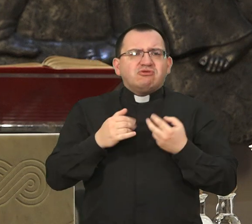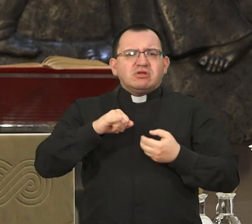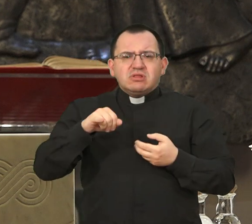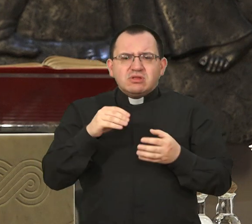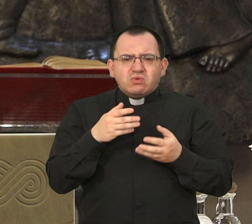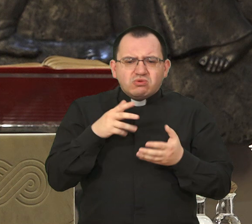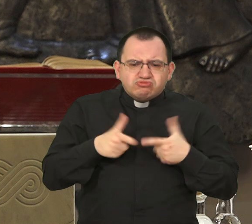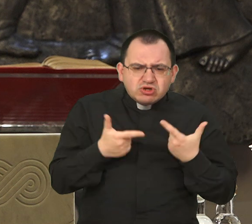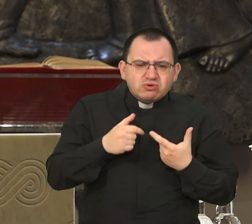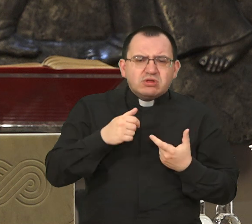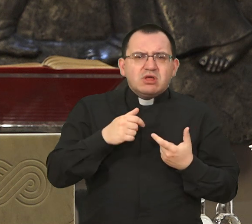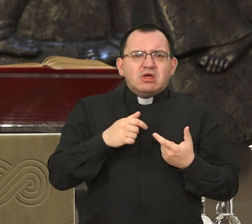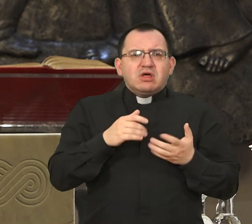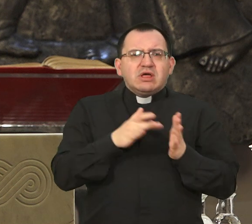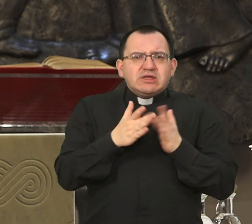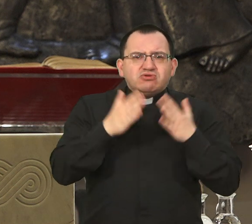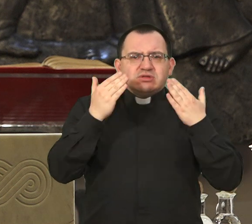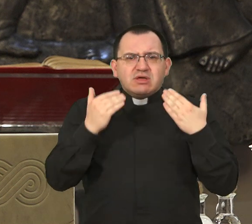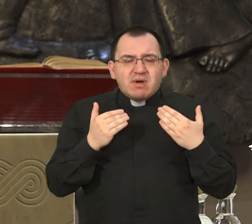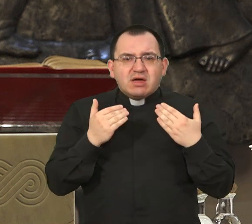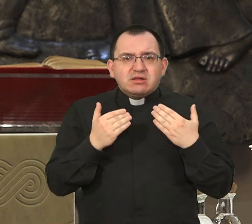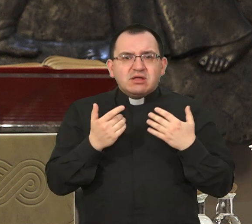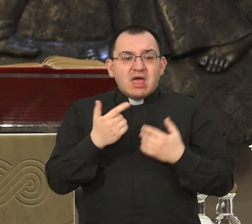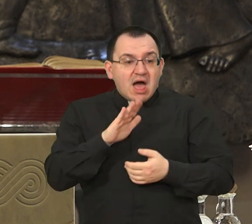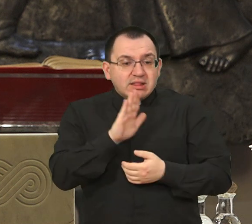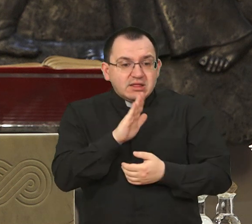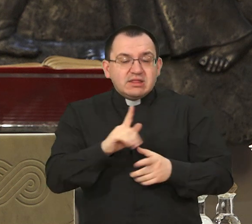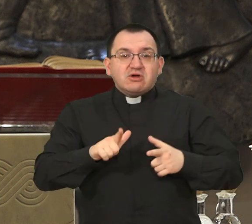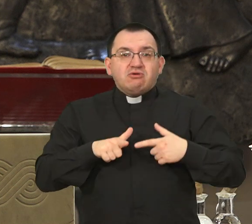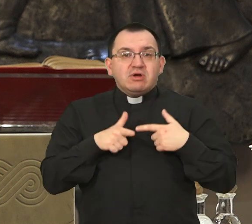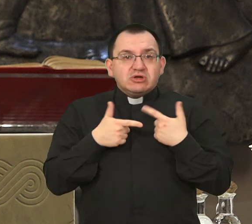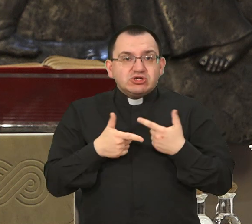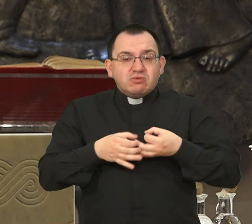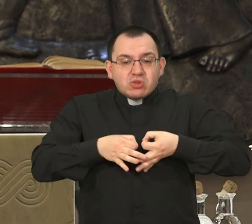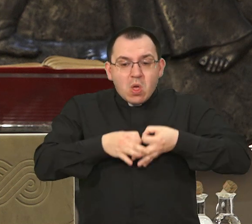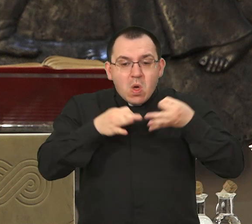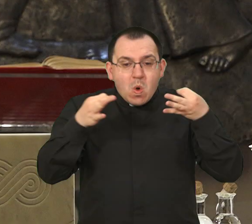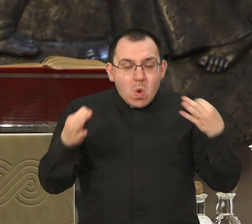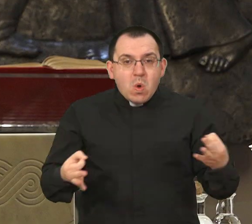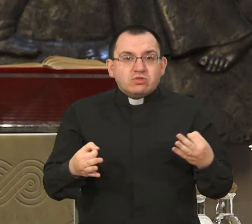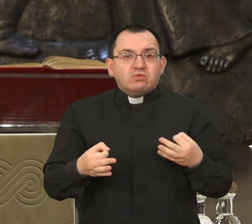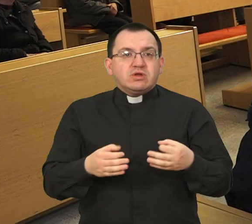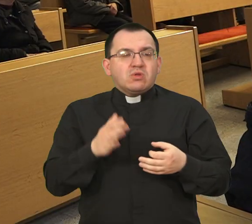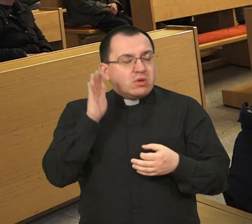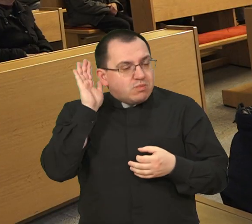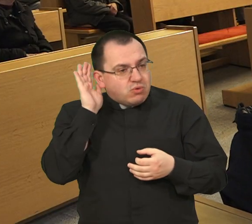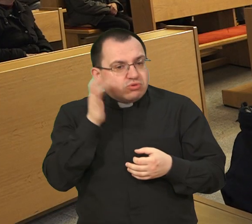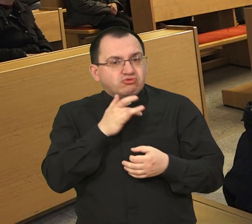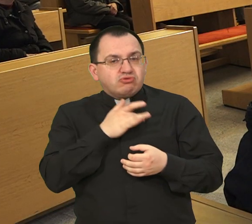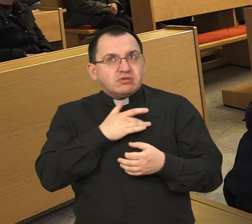Marije. Ali princip njegova života bilo je otvoreno i poslušno srce